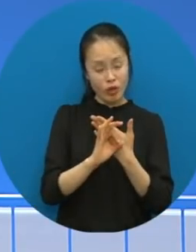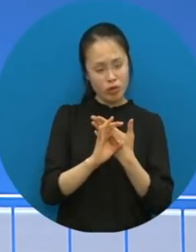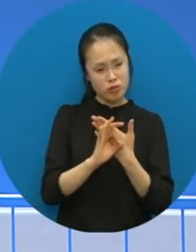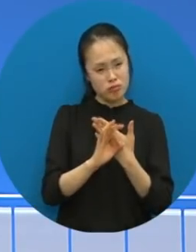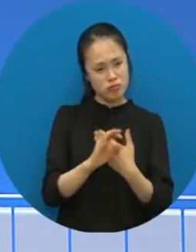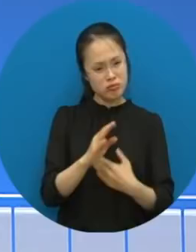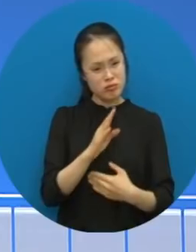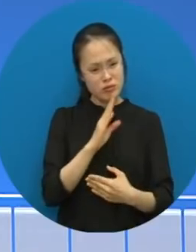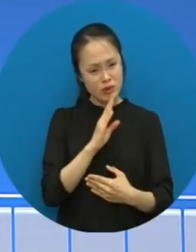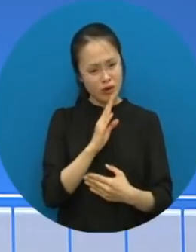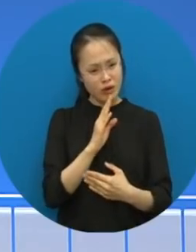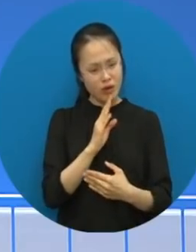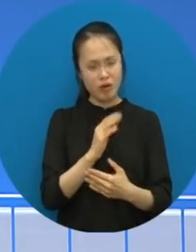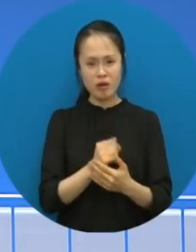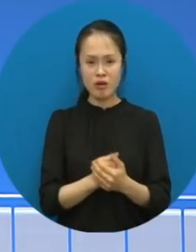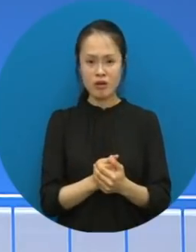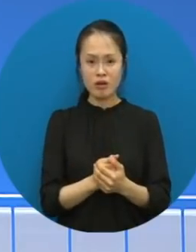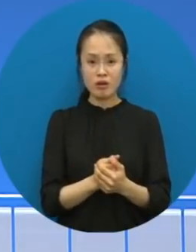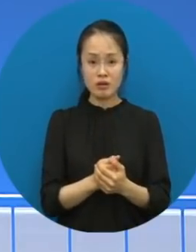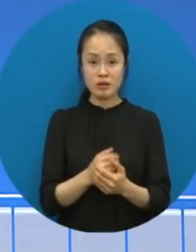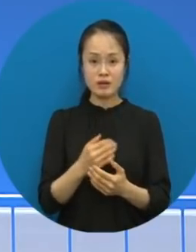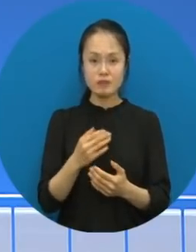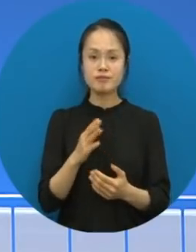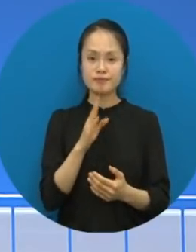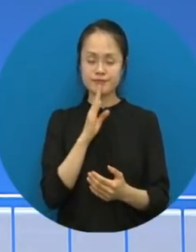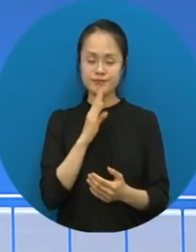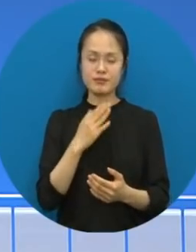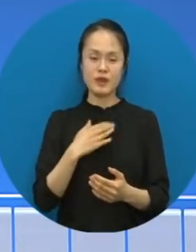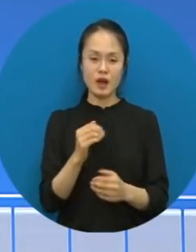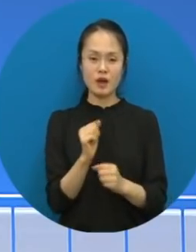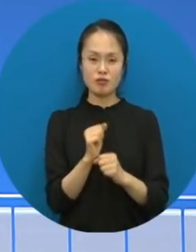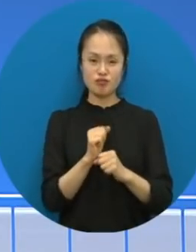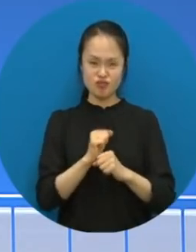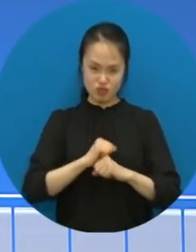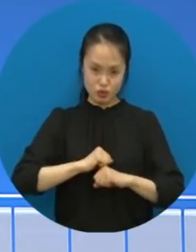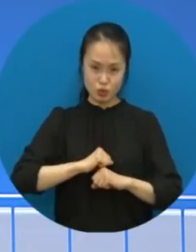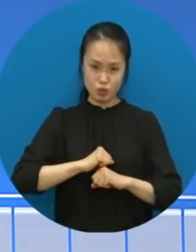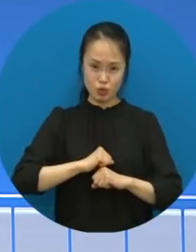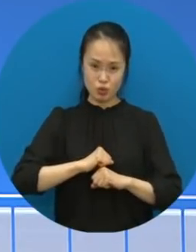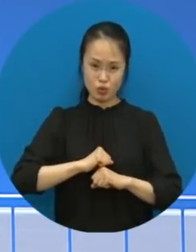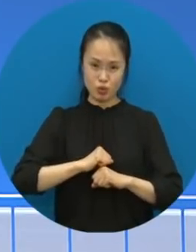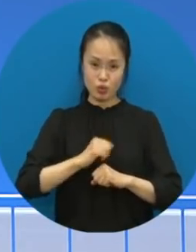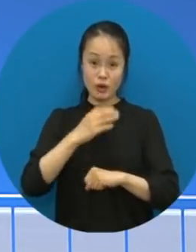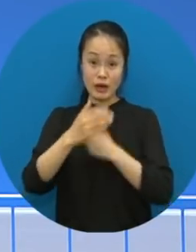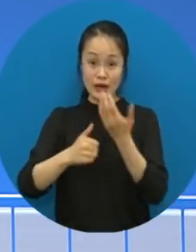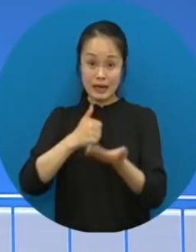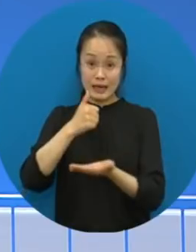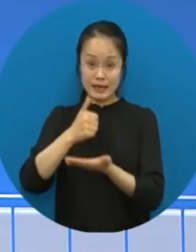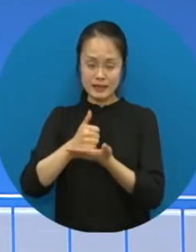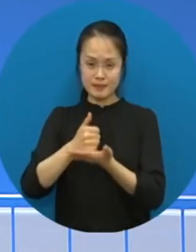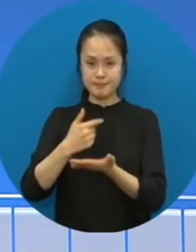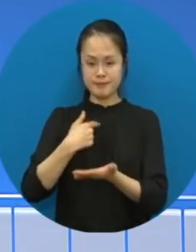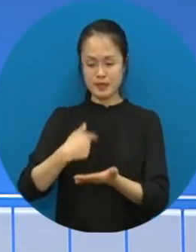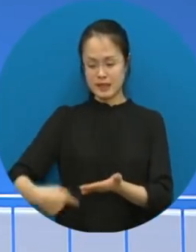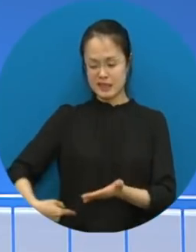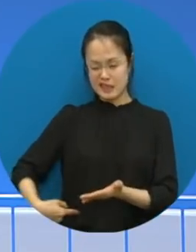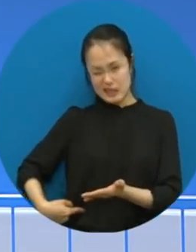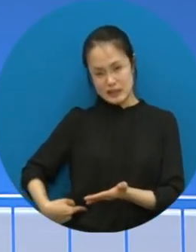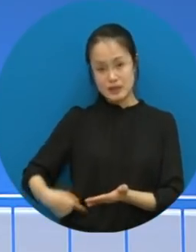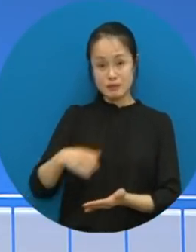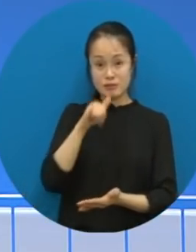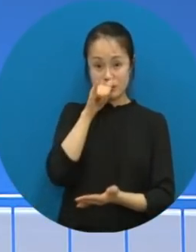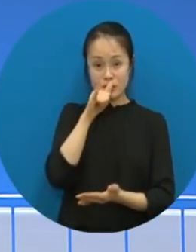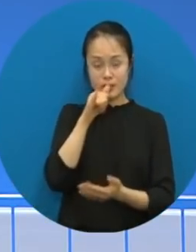불순종인가? 저는 불순종이었습니다. 하나님께서 그러한 양심을 허락하셨습니다.